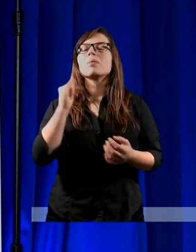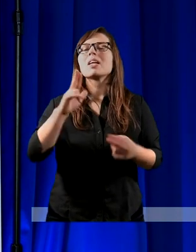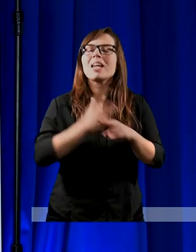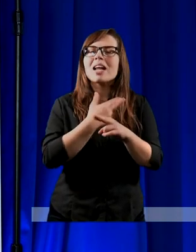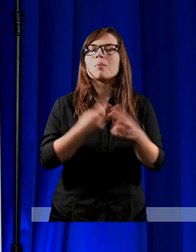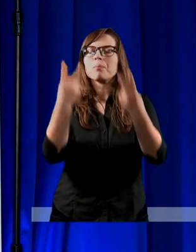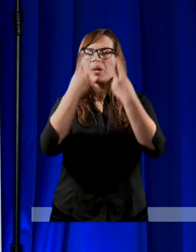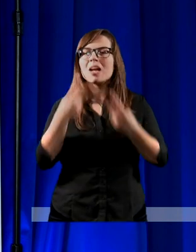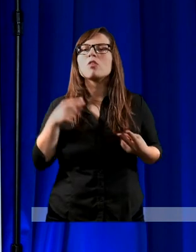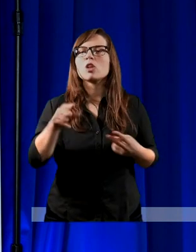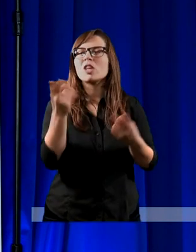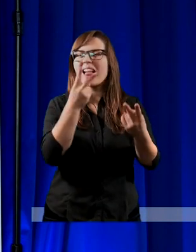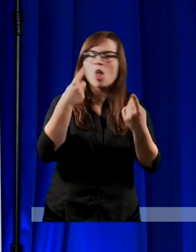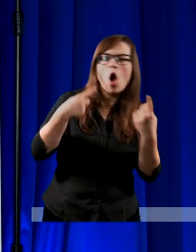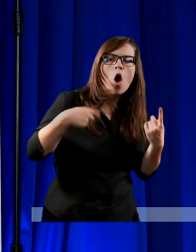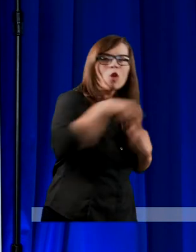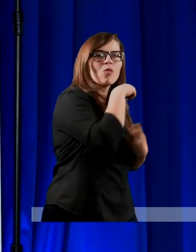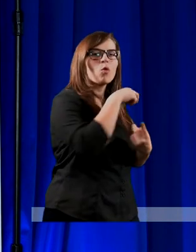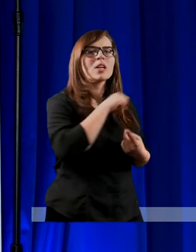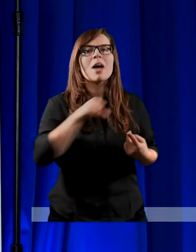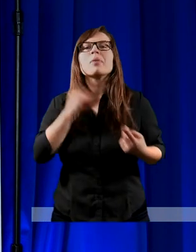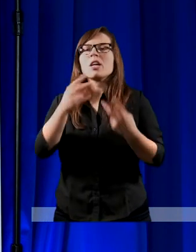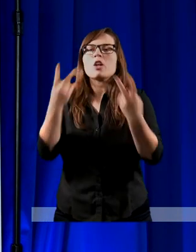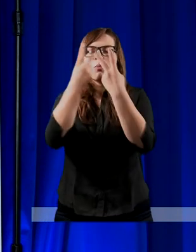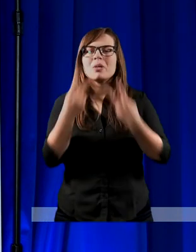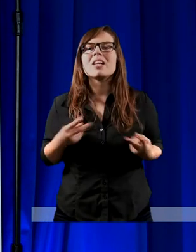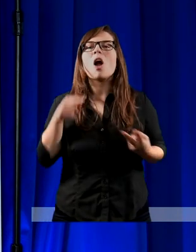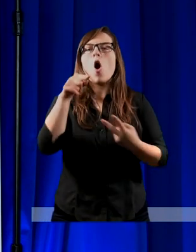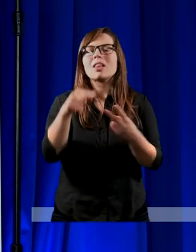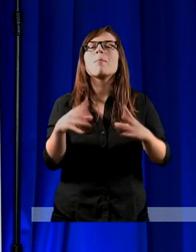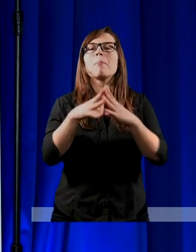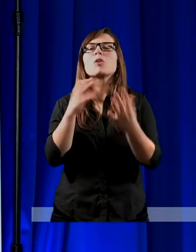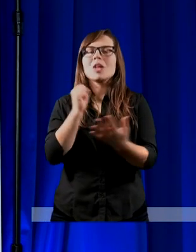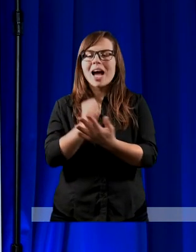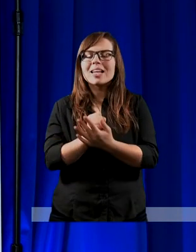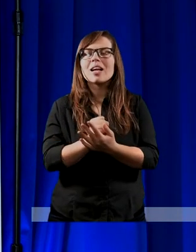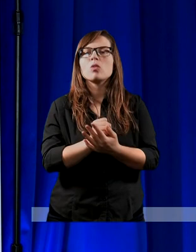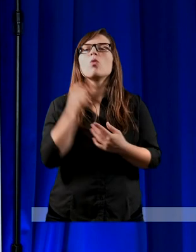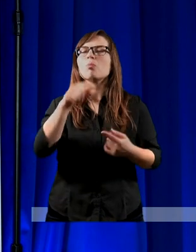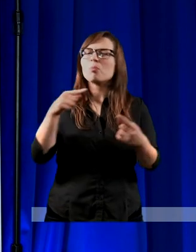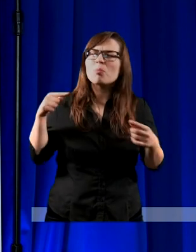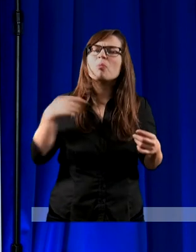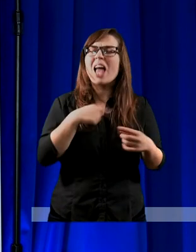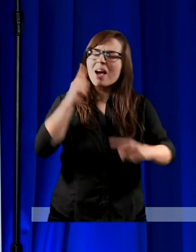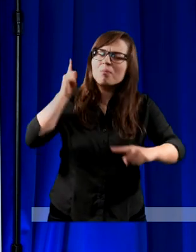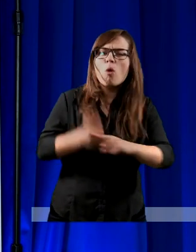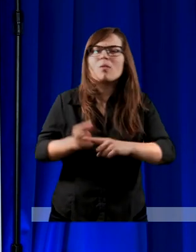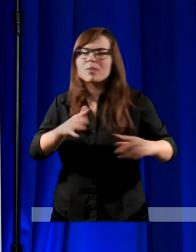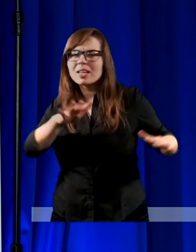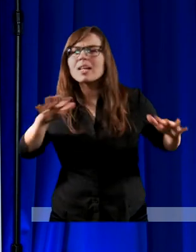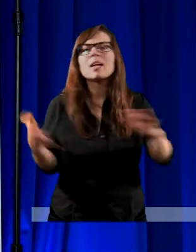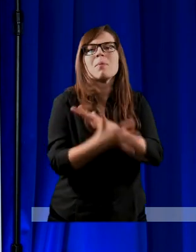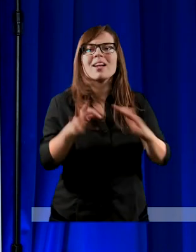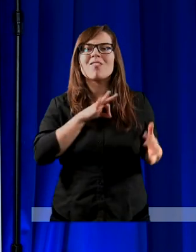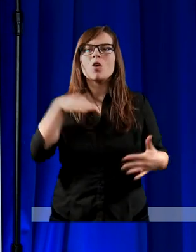kiedy przeczytałem, kiedy się nawróciłem, kiedy przeczytałem o tym przykazaniu, to postanowiłem